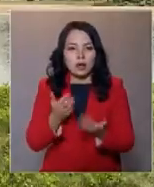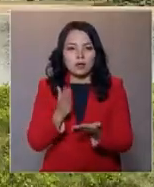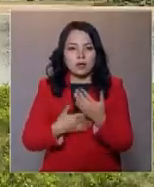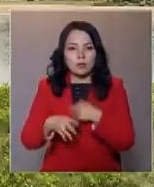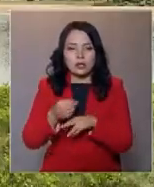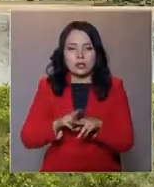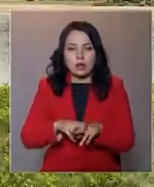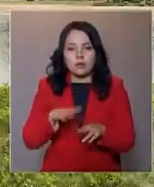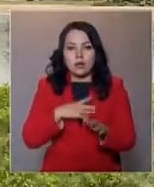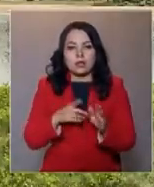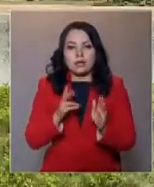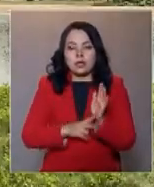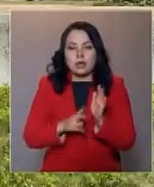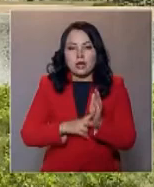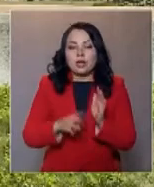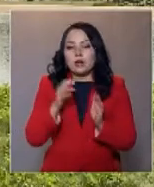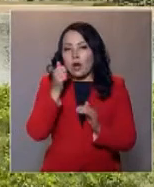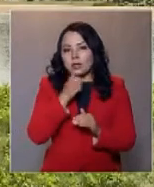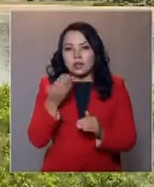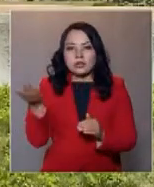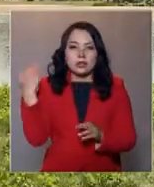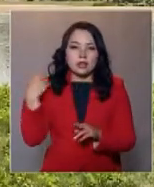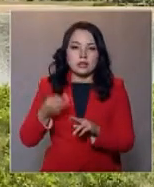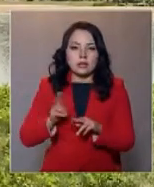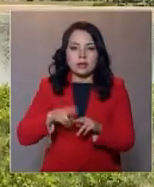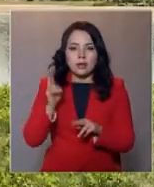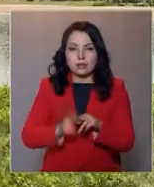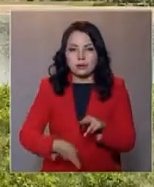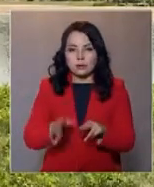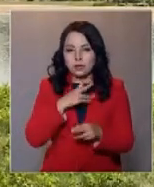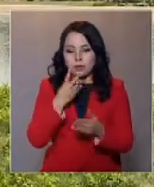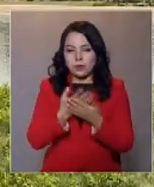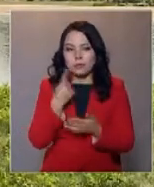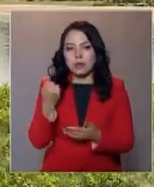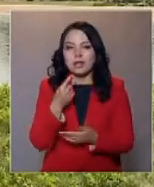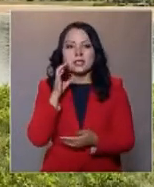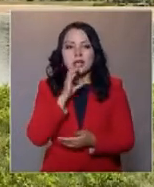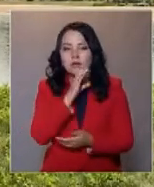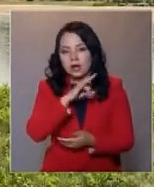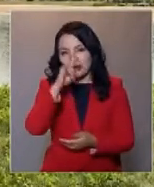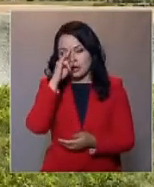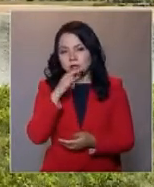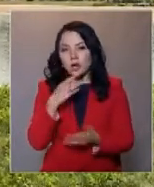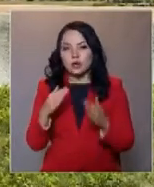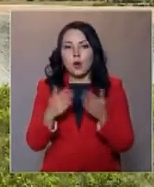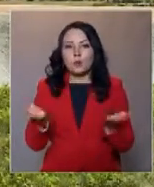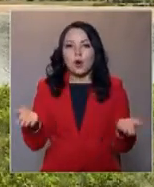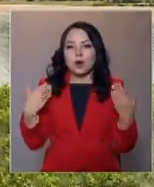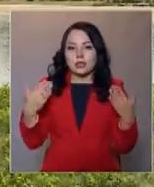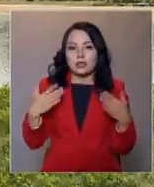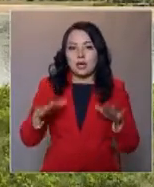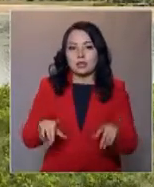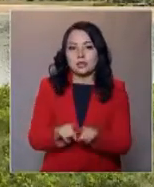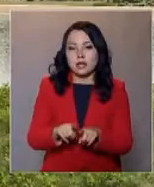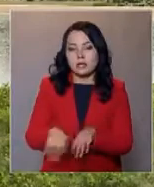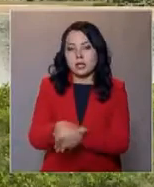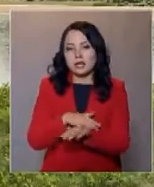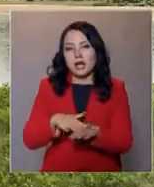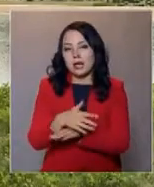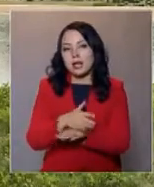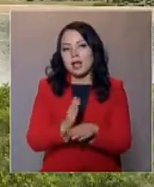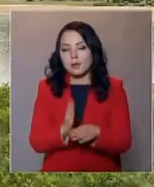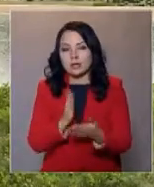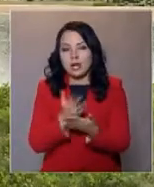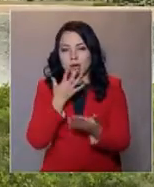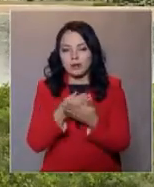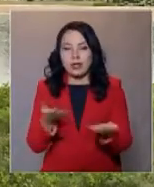конце 60-х было принято решение начать строительство первого в Северном Казахстане дома отдыха для целинников, но нужно же хлеборобам